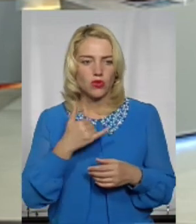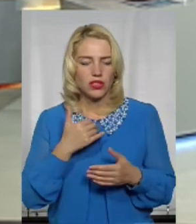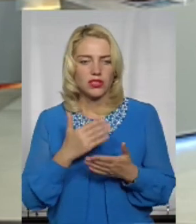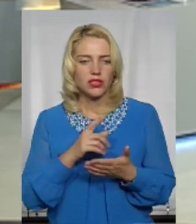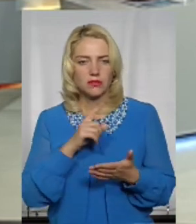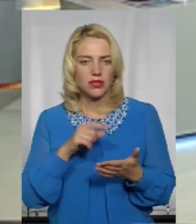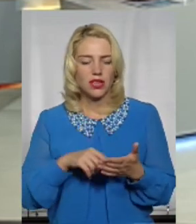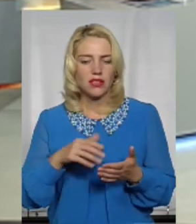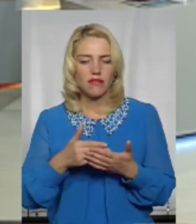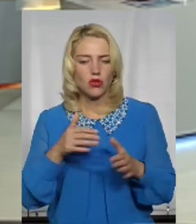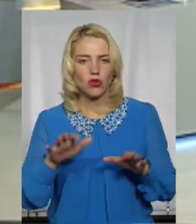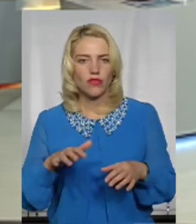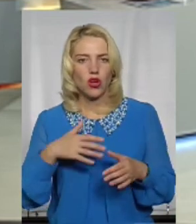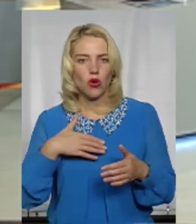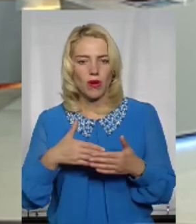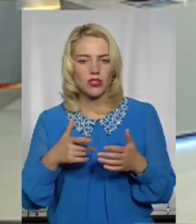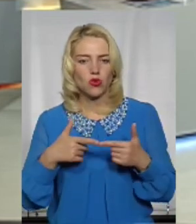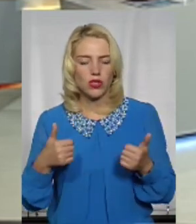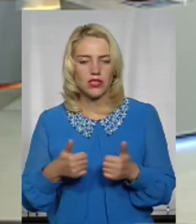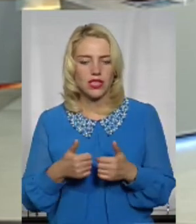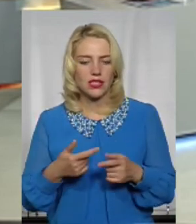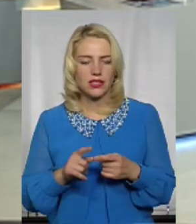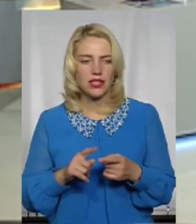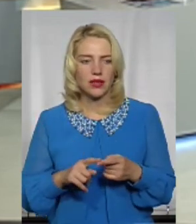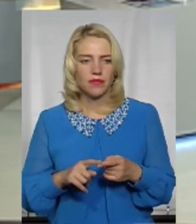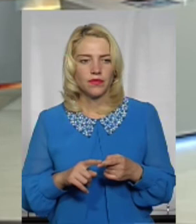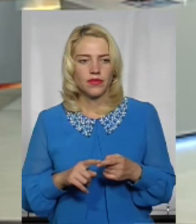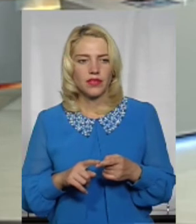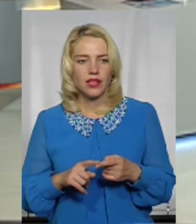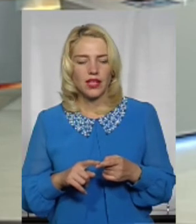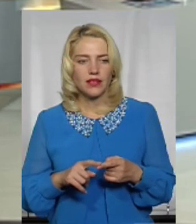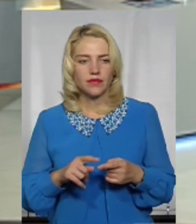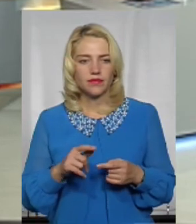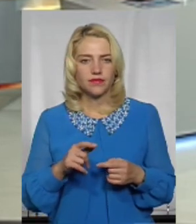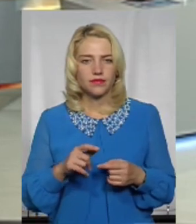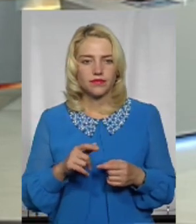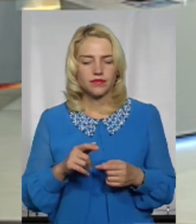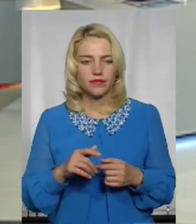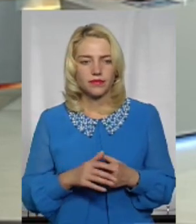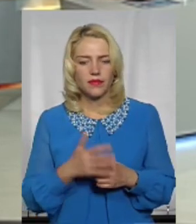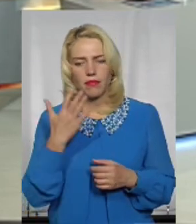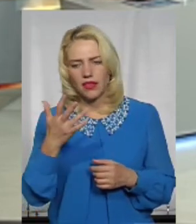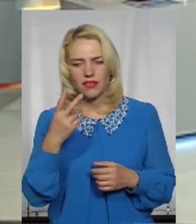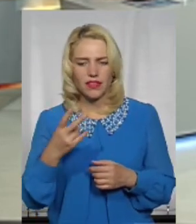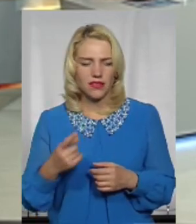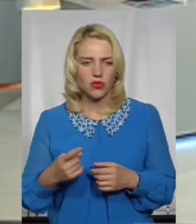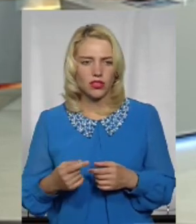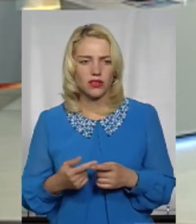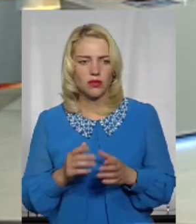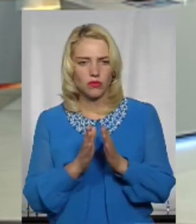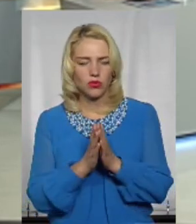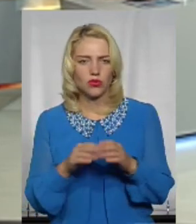наприклад, голови громадської організації «Регіональний екологічний центр» Анни Побережної 5 питань, ну, у решти там по 2, по 1. Я вас дуже